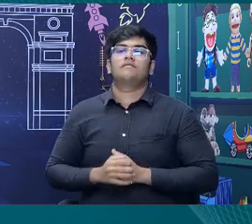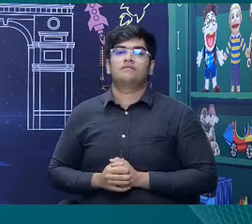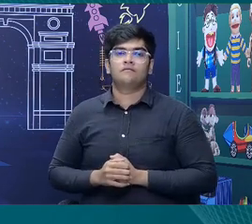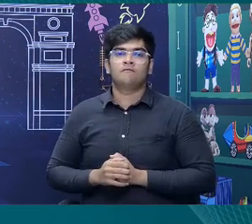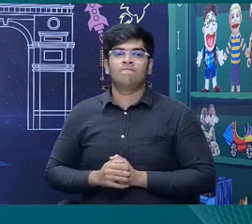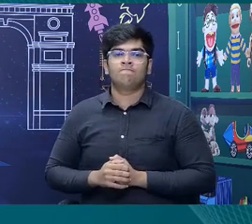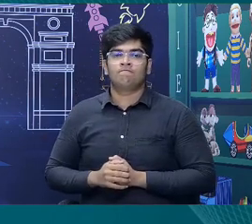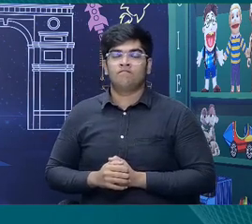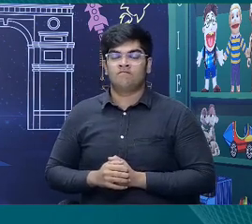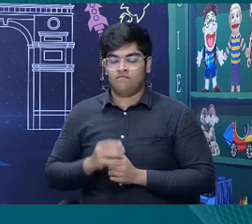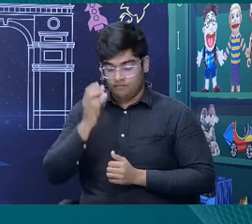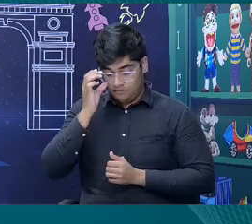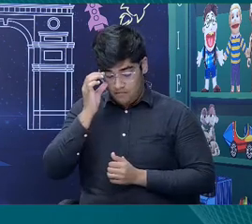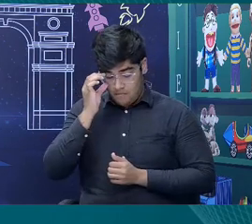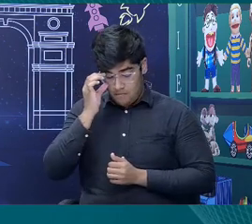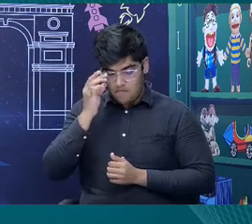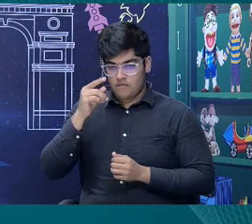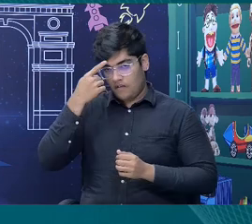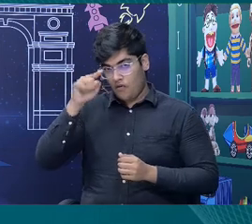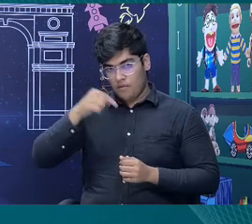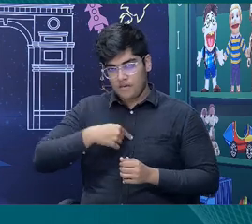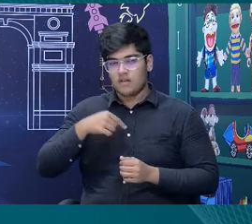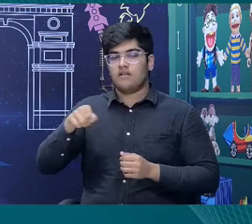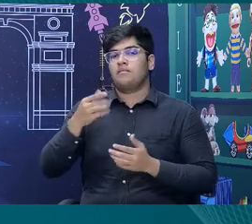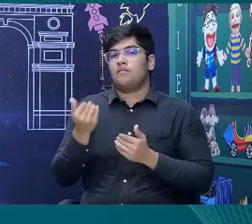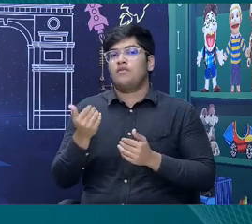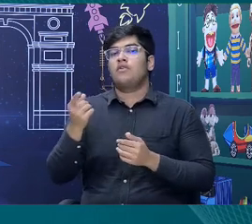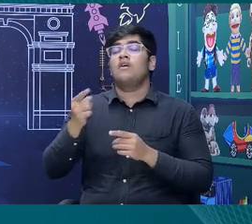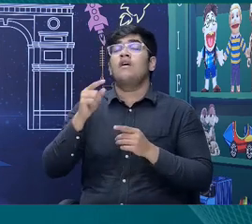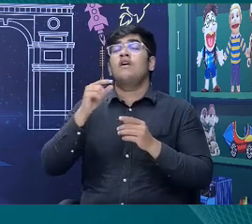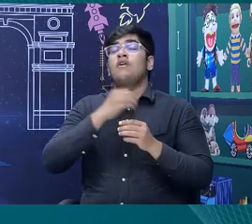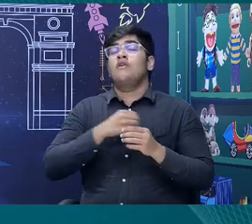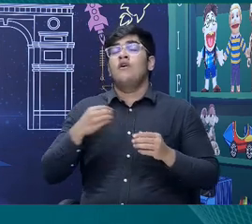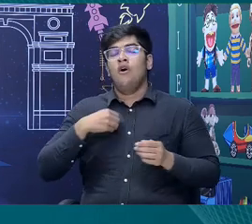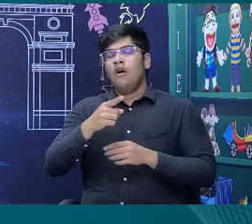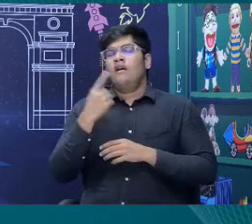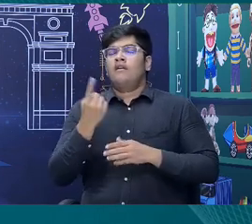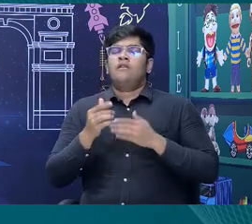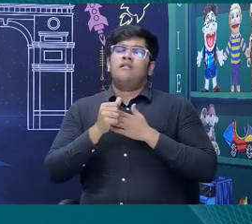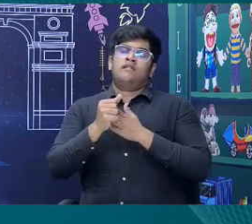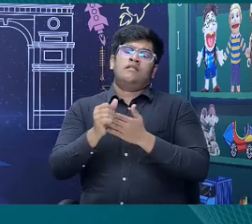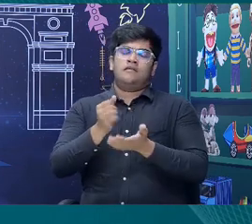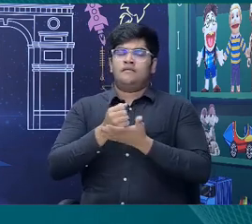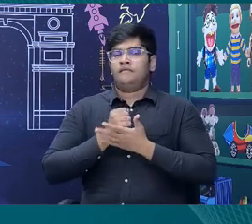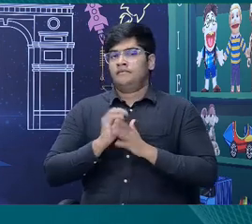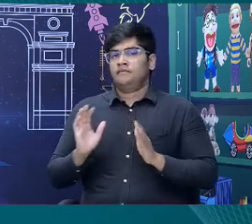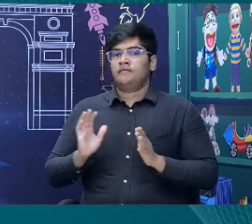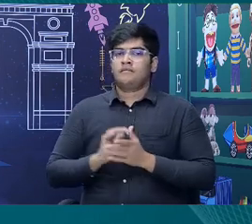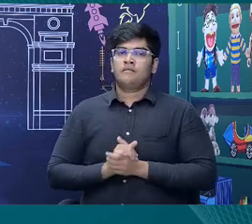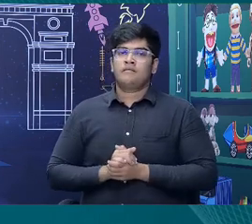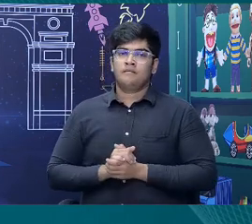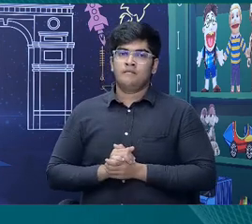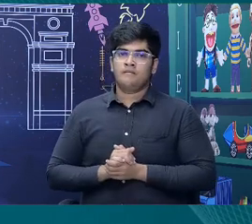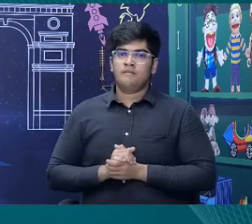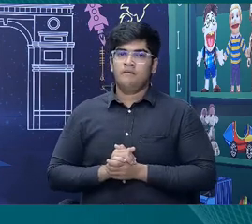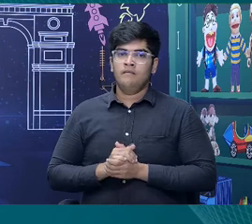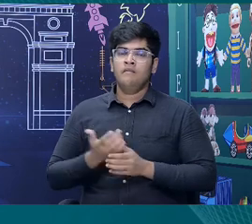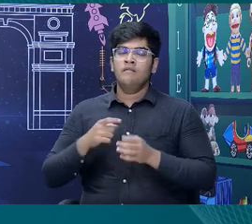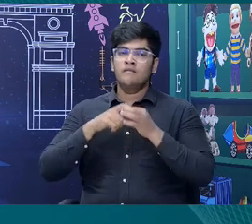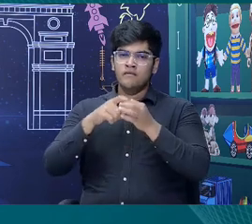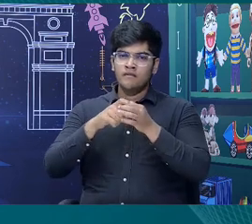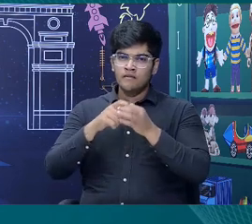सकता हूं मेरे लिए ये है तो जो थेरेपिस्ट है वो एक सिर्फ फैसिलिटेटर है वो बस गाइड कर रहा है बाकी क्वेश्चन सॉल्यूशंस जो